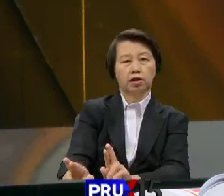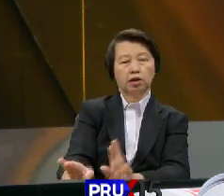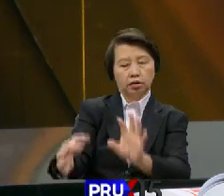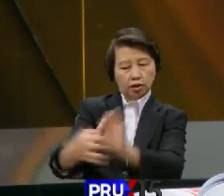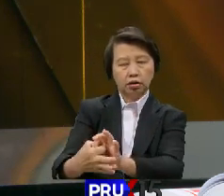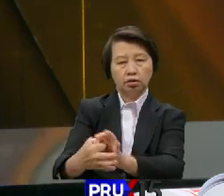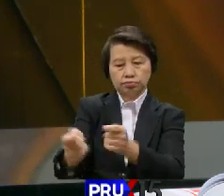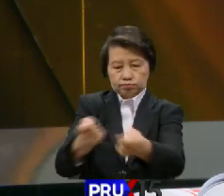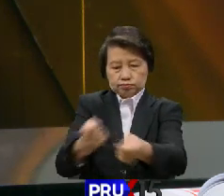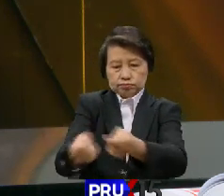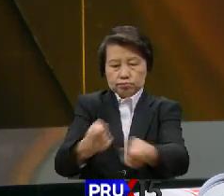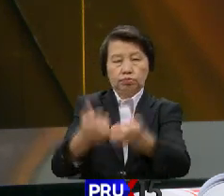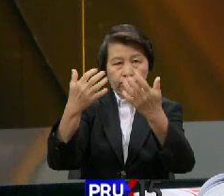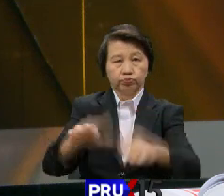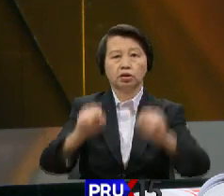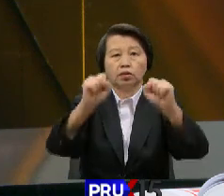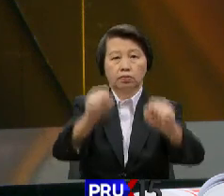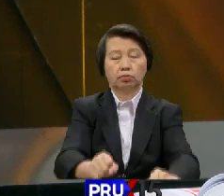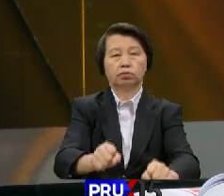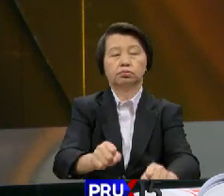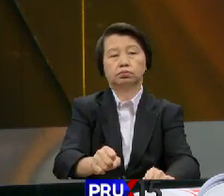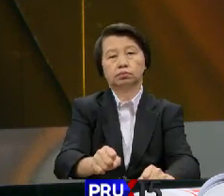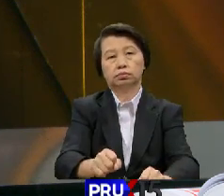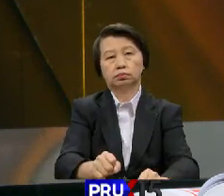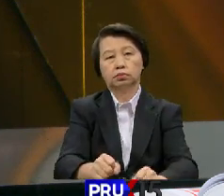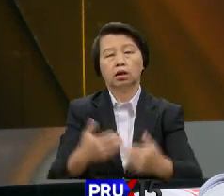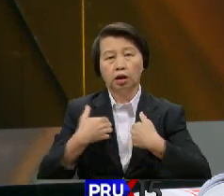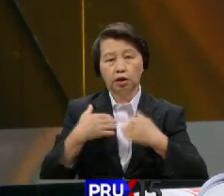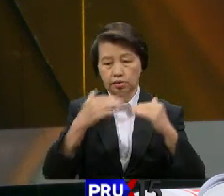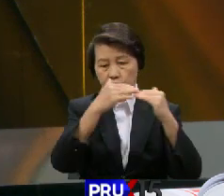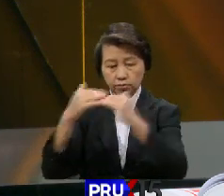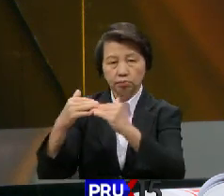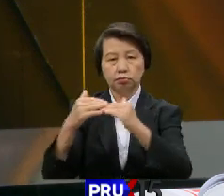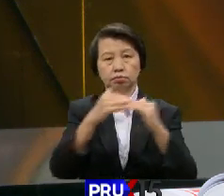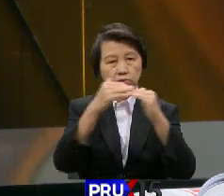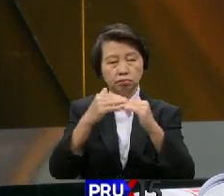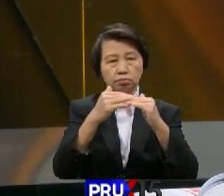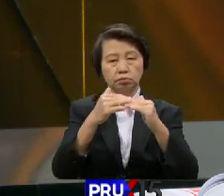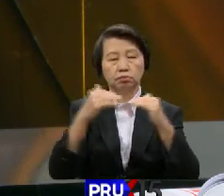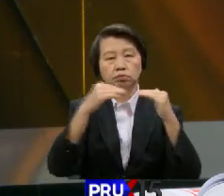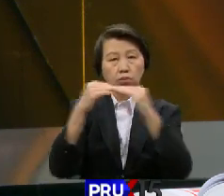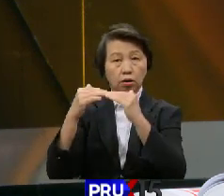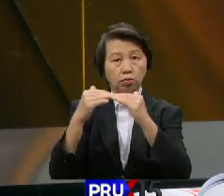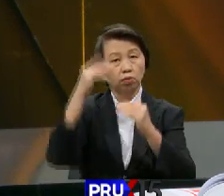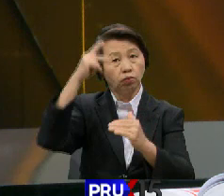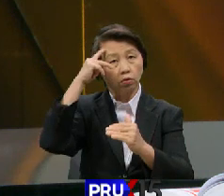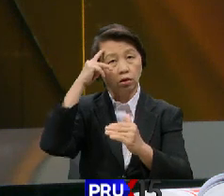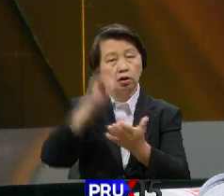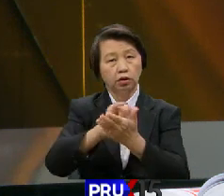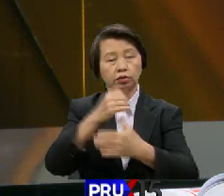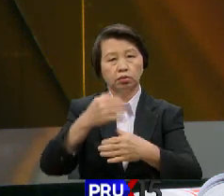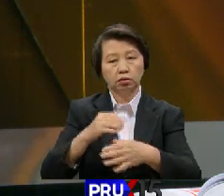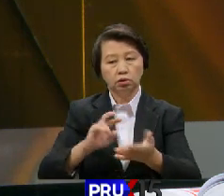ini adalah tampil urus yang telah membolehkan wujudnya kestabilan politik apakah itu akan diterjemahkan dalam bentuk